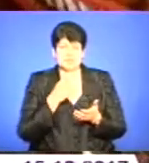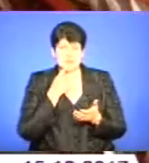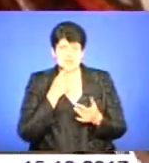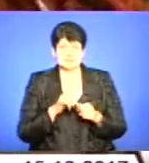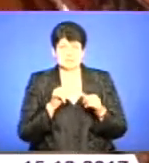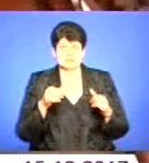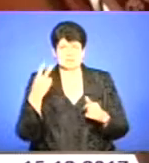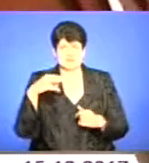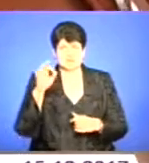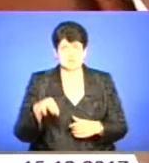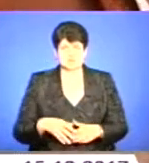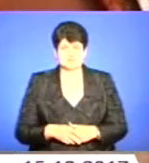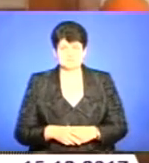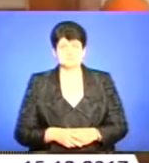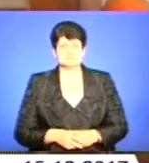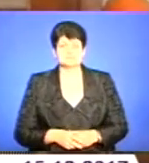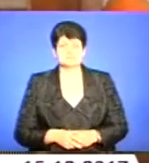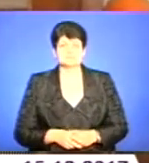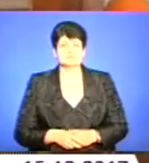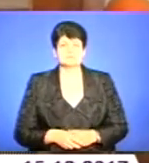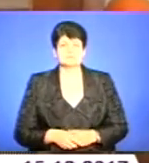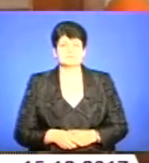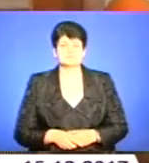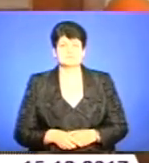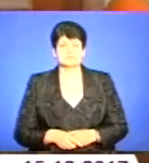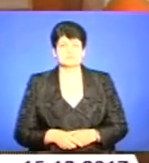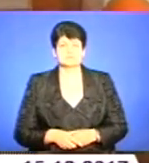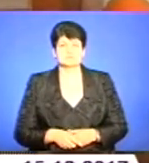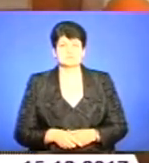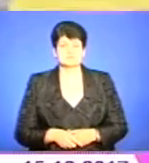на 20%. Соломія Струс, Оксана Галіяш, Вісті ТТБ.